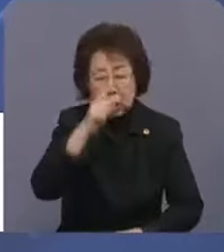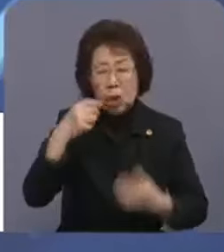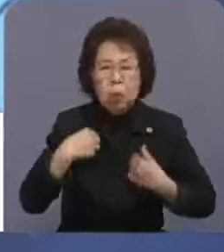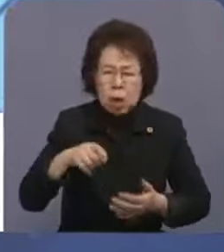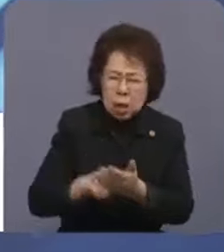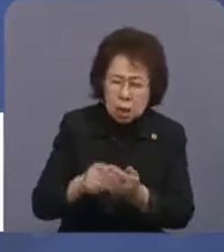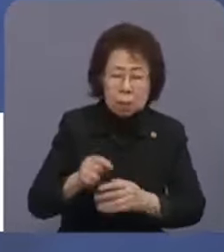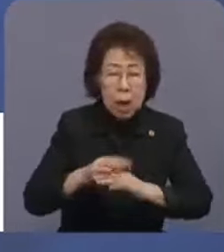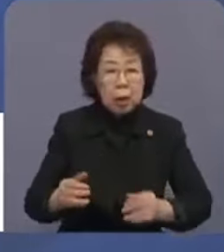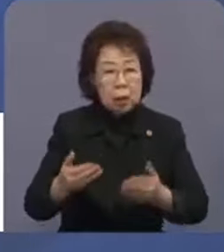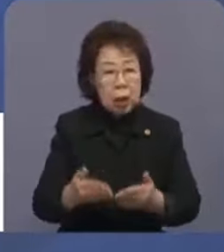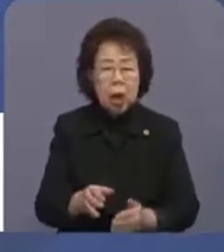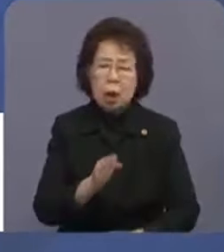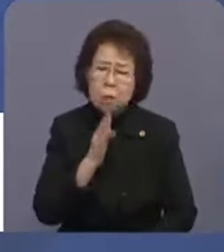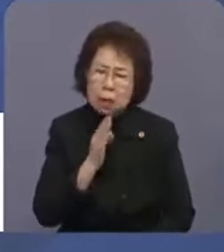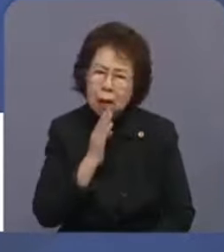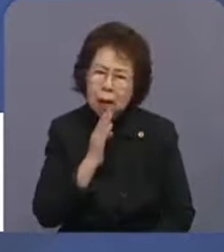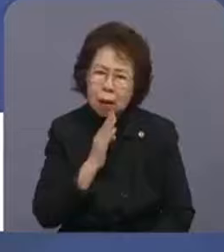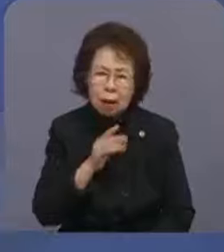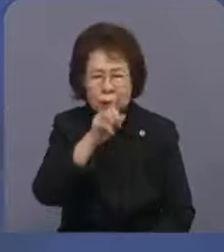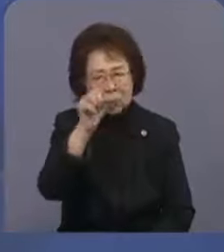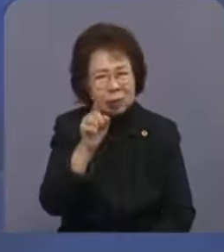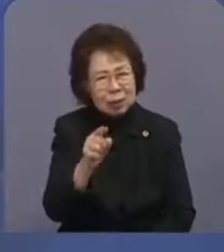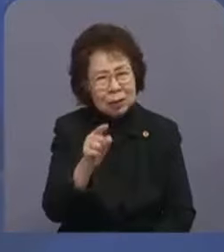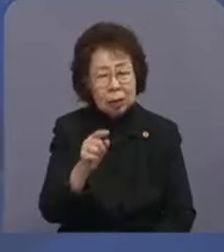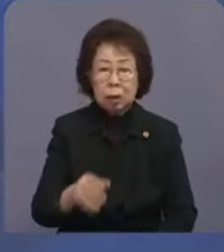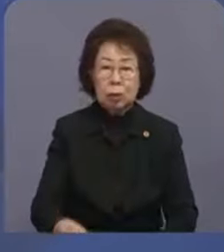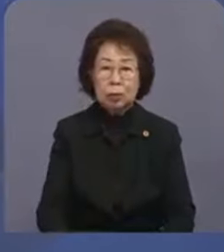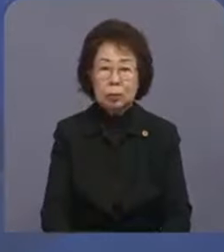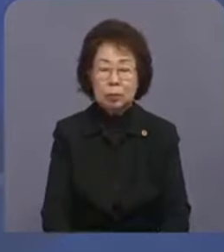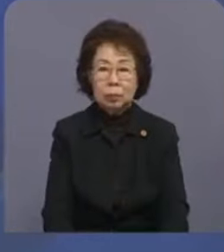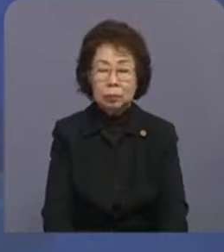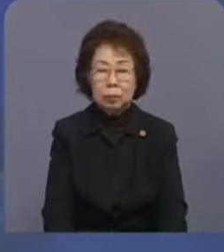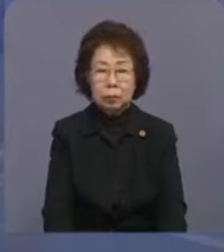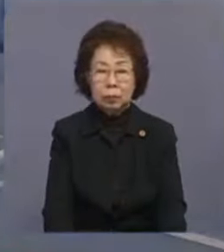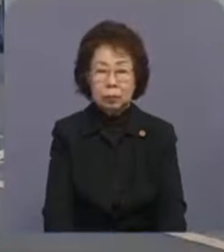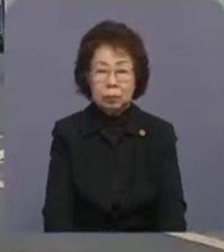내놨습니다. 대안이 될지 노준철 기자가 취재했습니다.